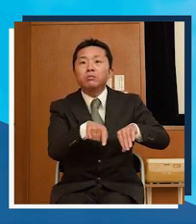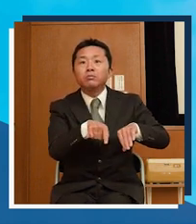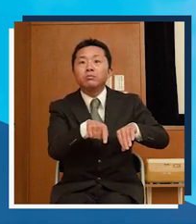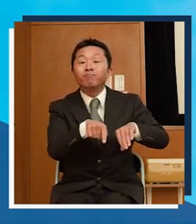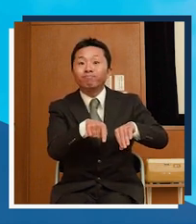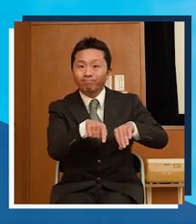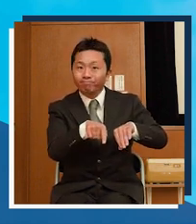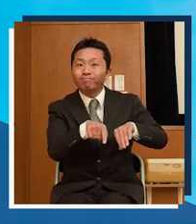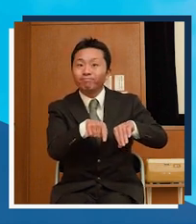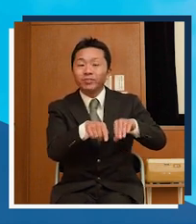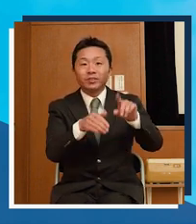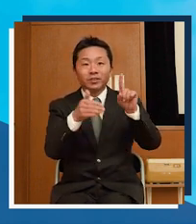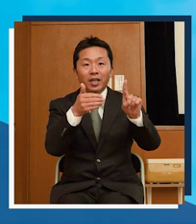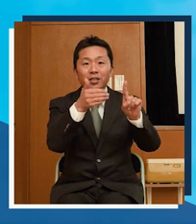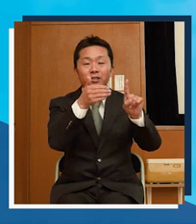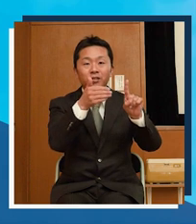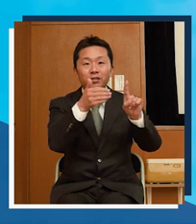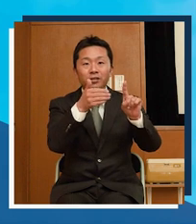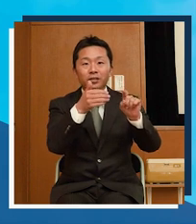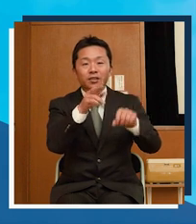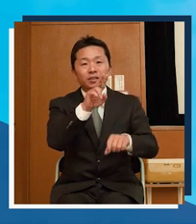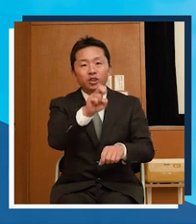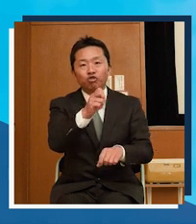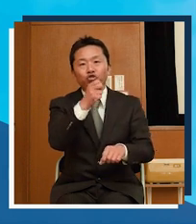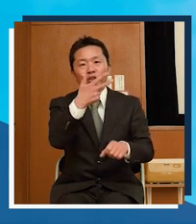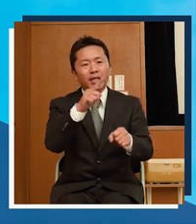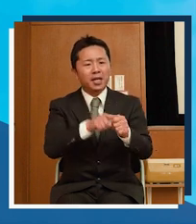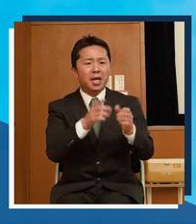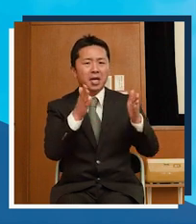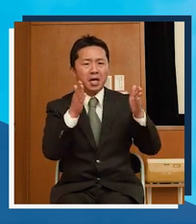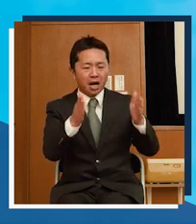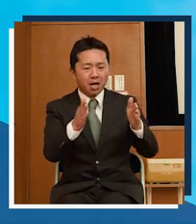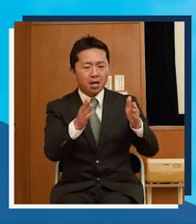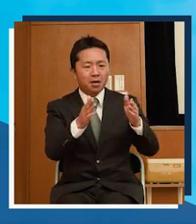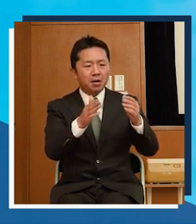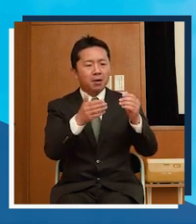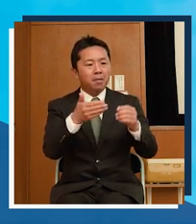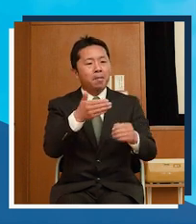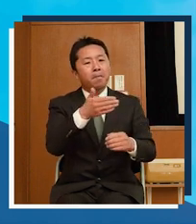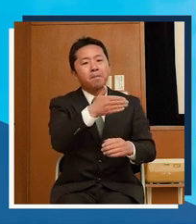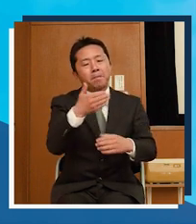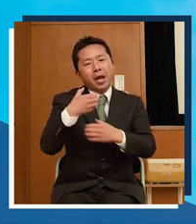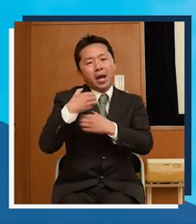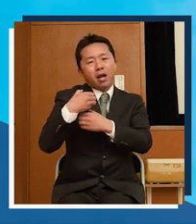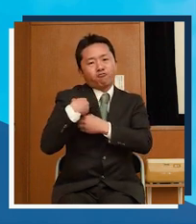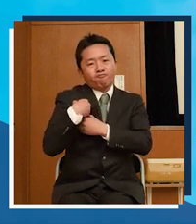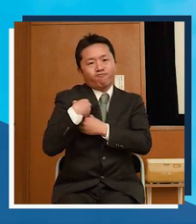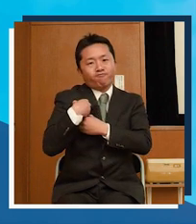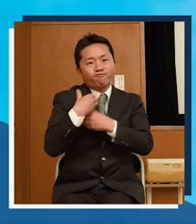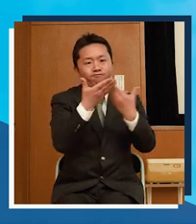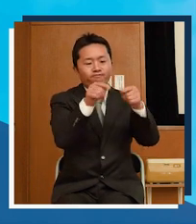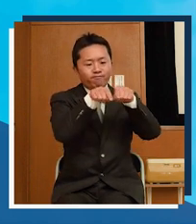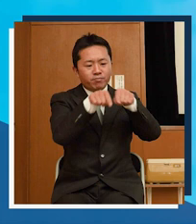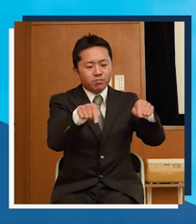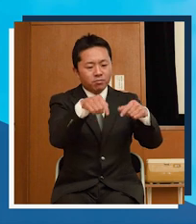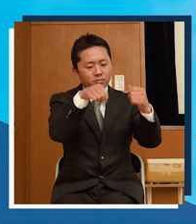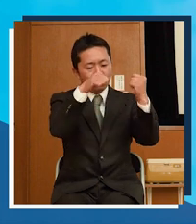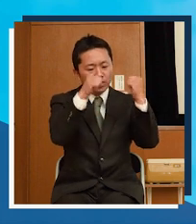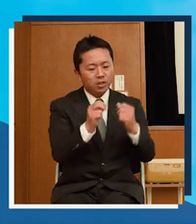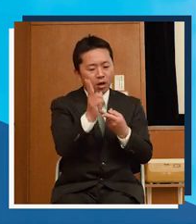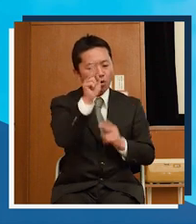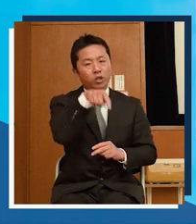も1527年間米軍の姿勢喧嘩の中に置かれています日本本土では